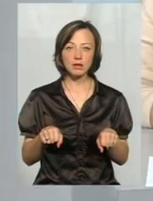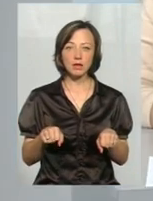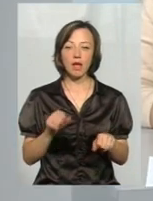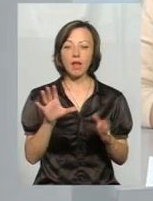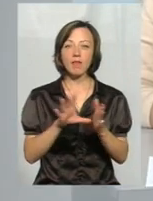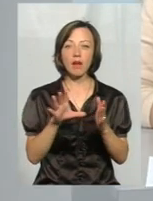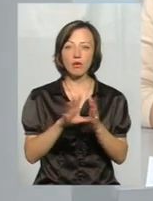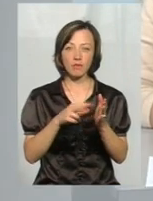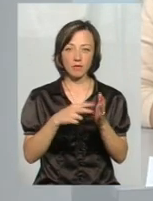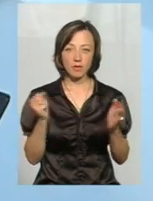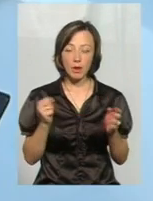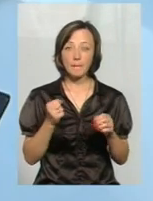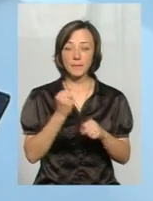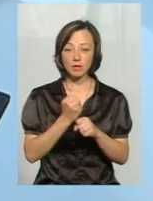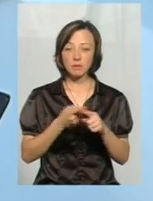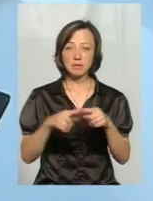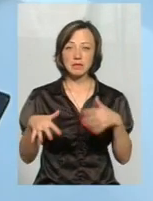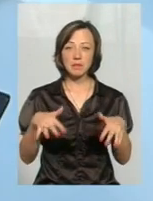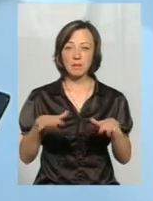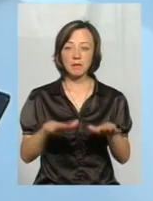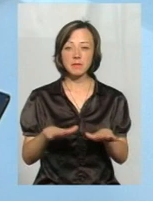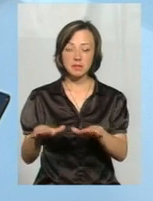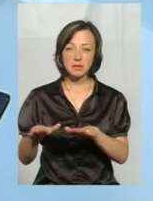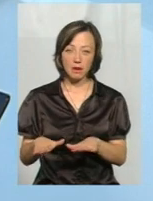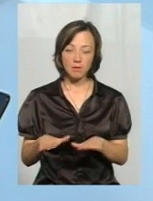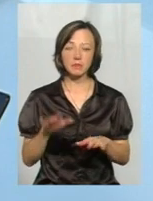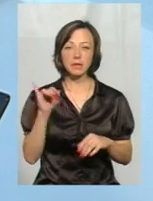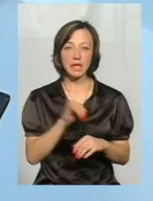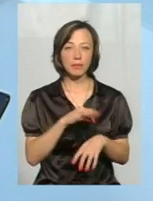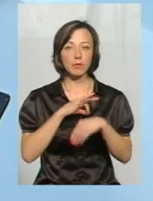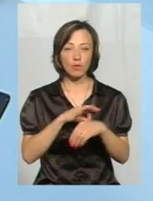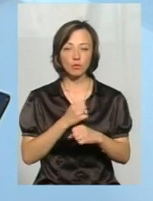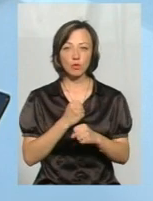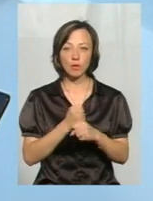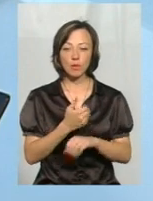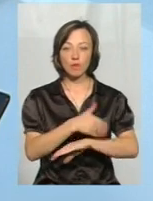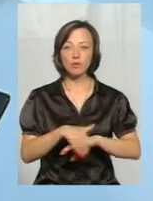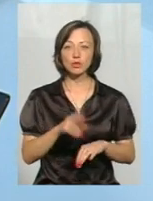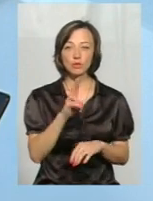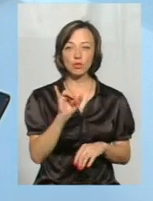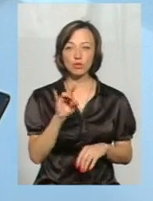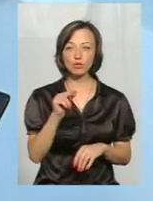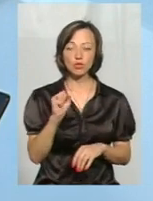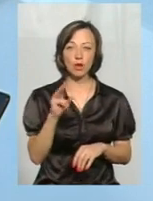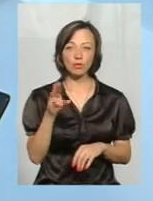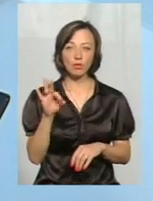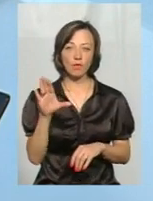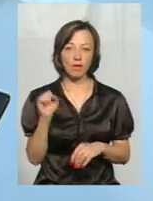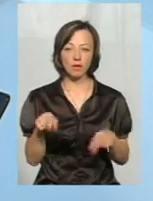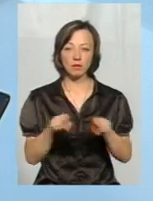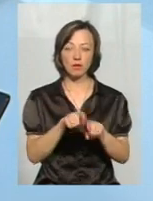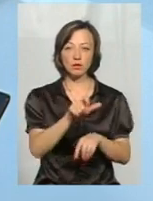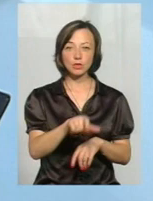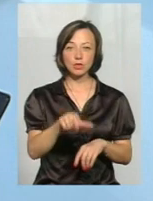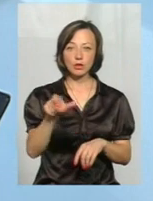енергоживлення. Тому ми працюємо над цими слабкими ділянками, от, і проводимо роботи. От по вулиці Курчатова, так, от також